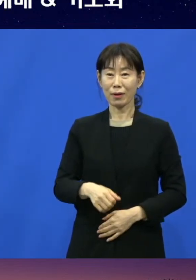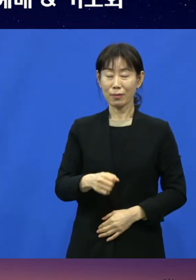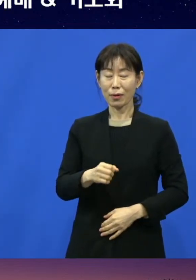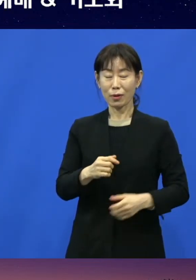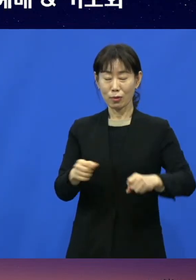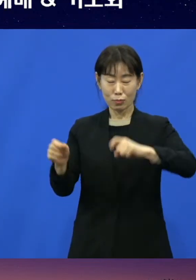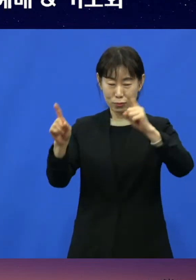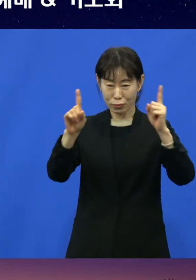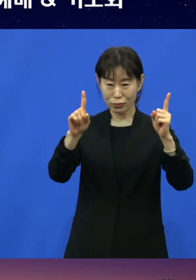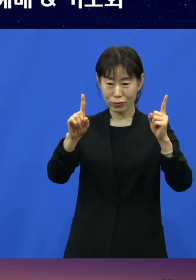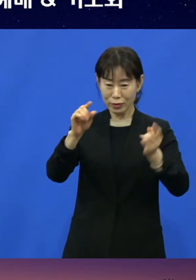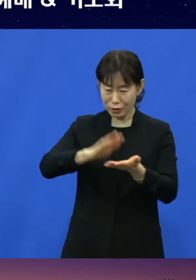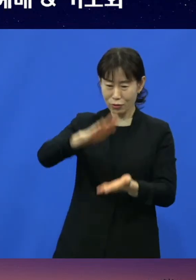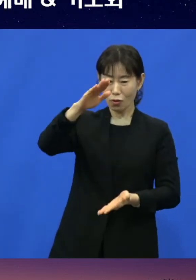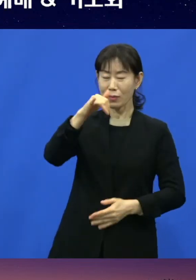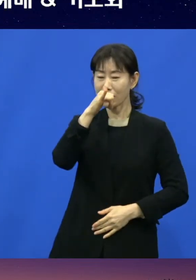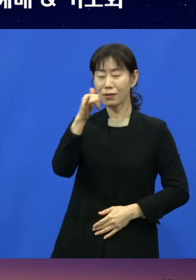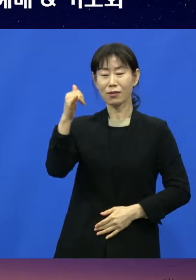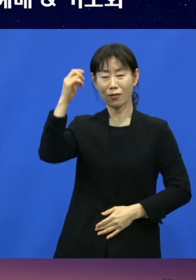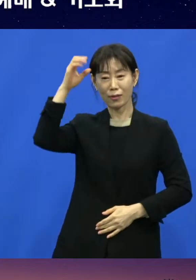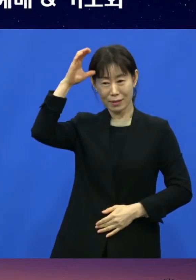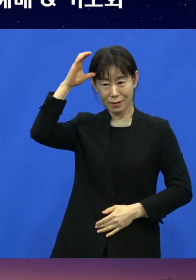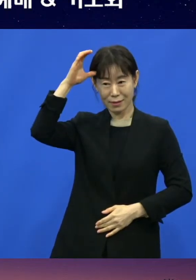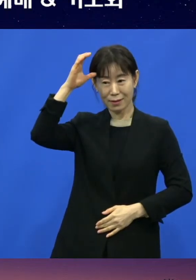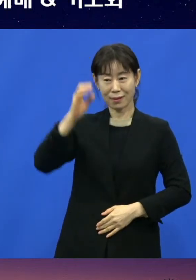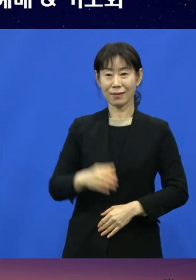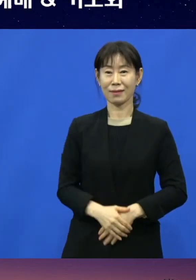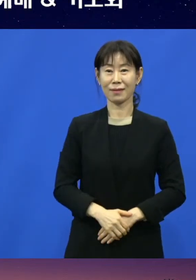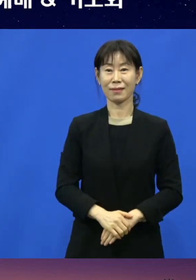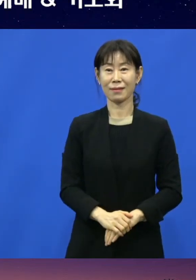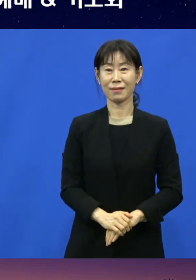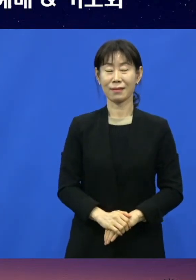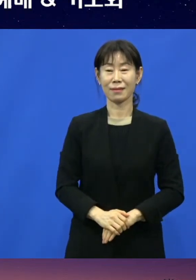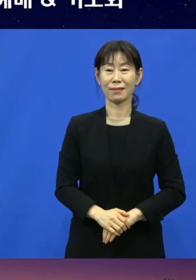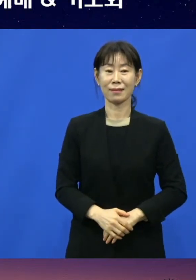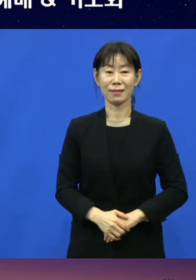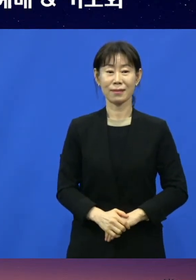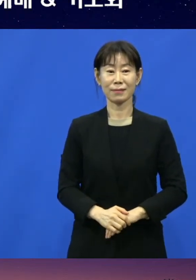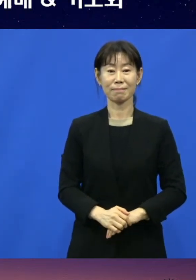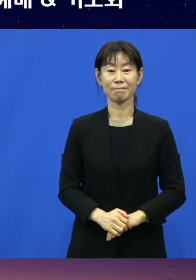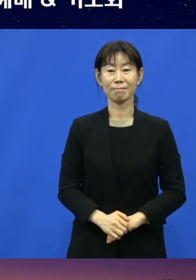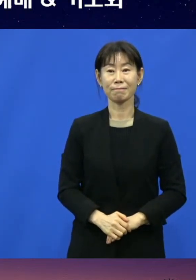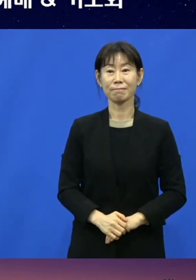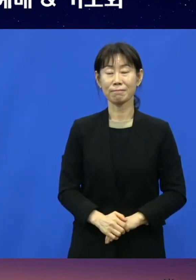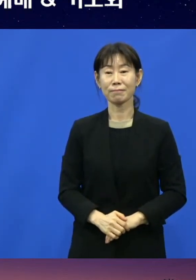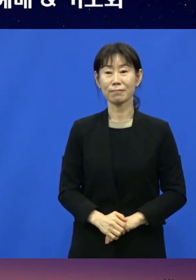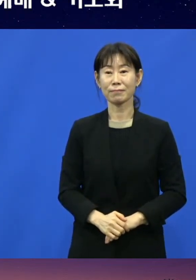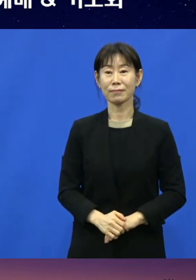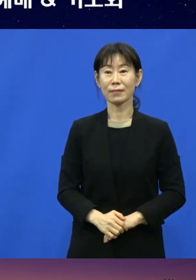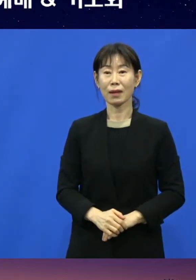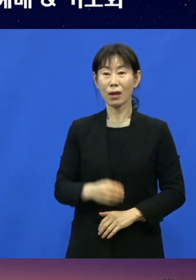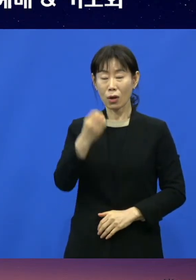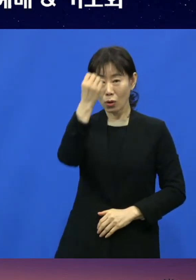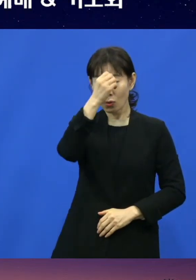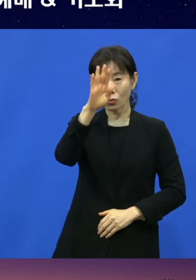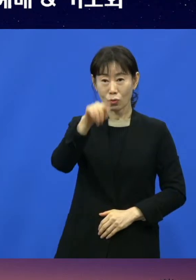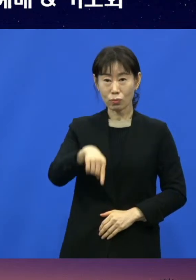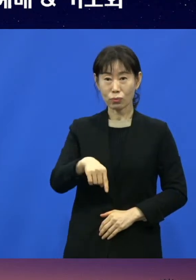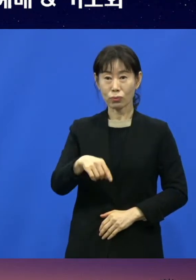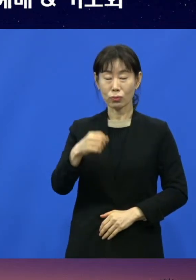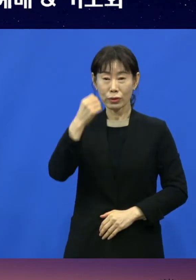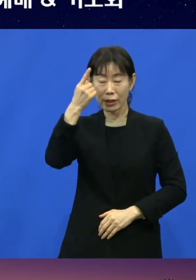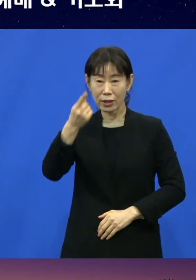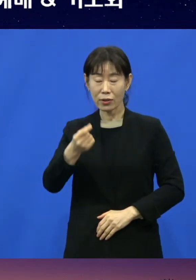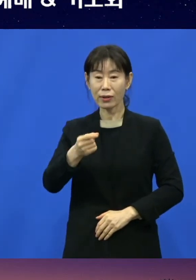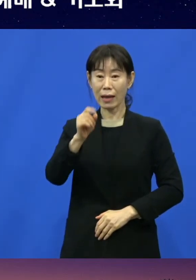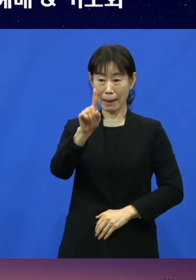일어날 것 같고, 고등부를 보니까 한 달에 한 번은 4시까지